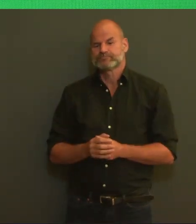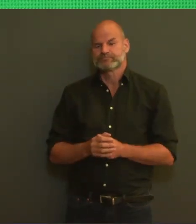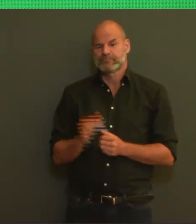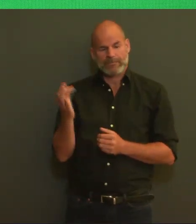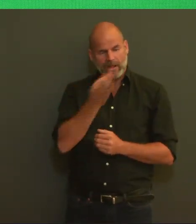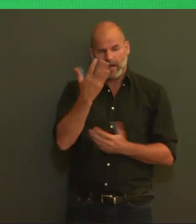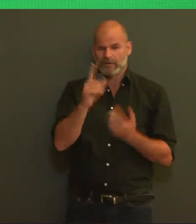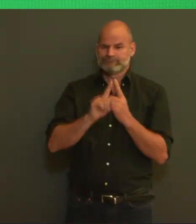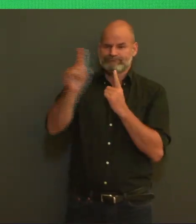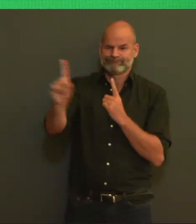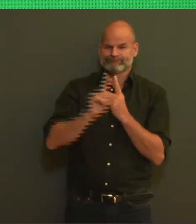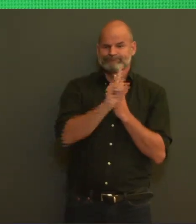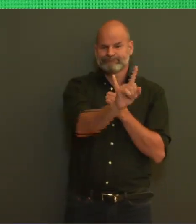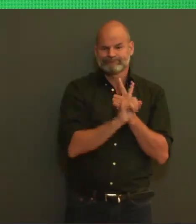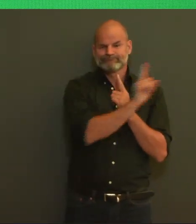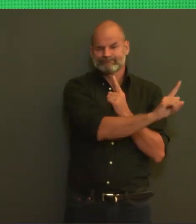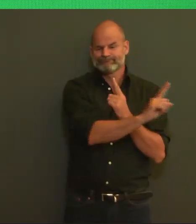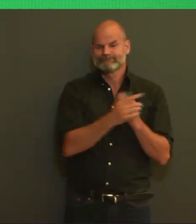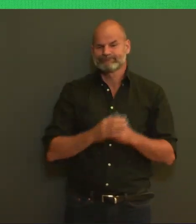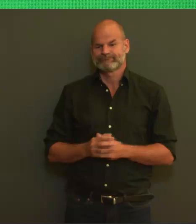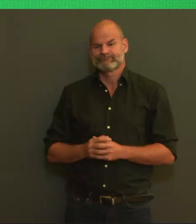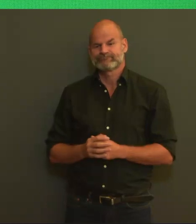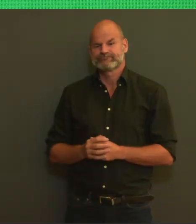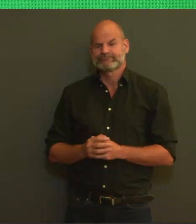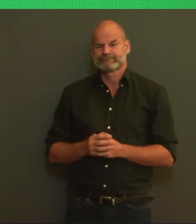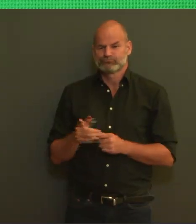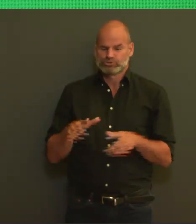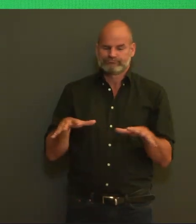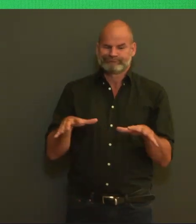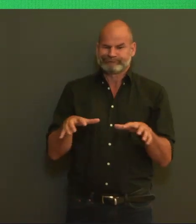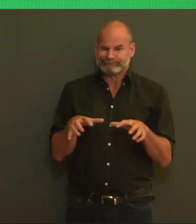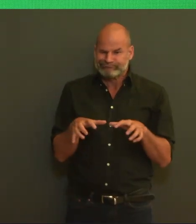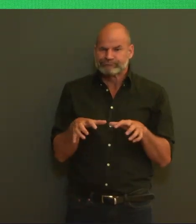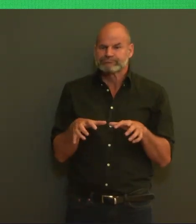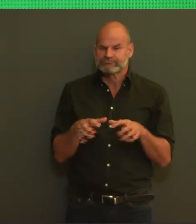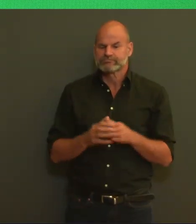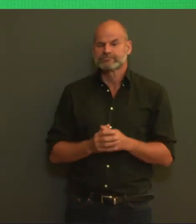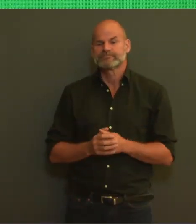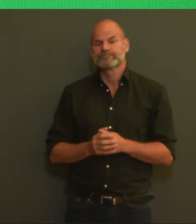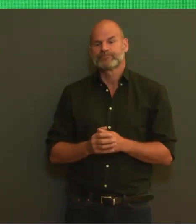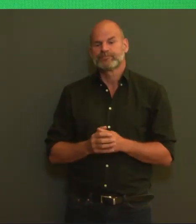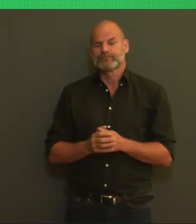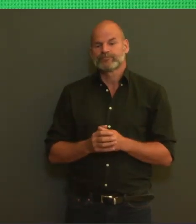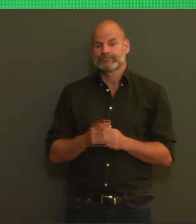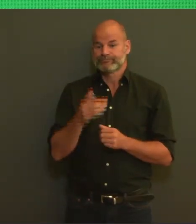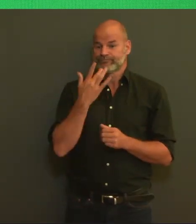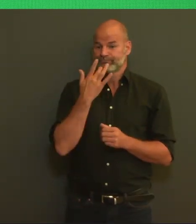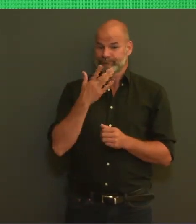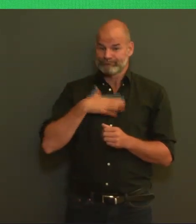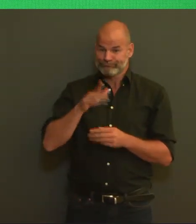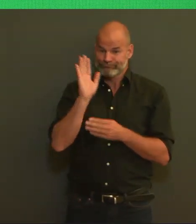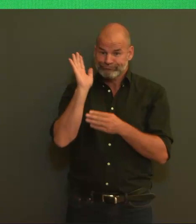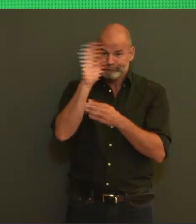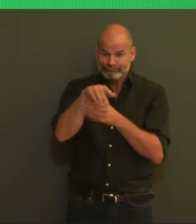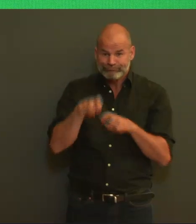overdracht van het virus af te remmen. Als je van plan bent om erop uit te trekken dit weekend, informeer je